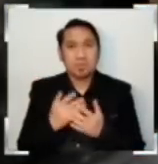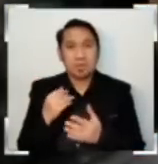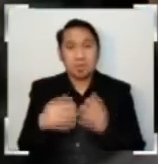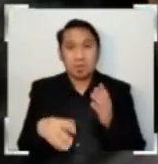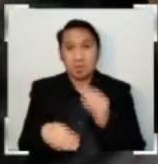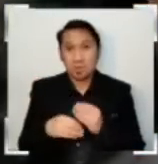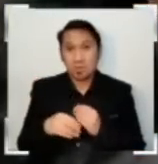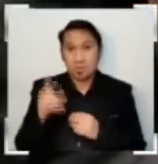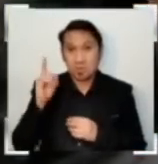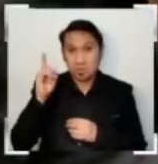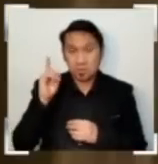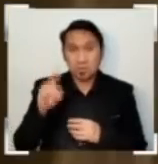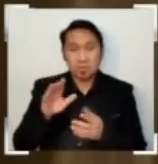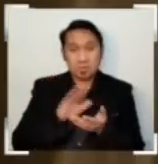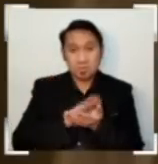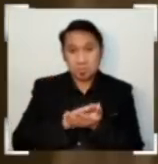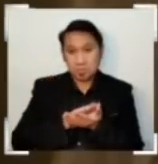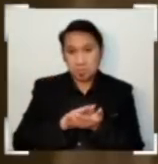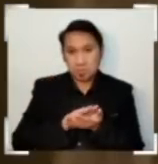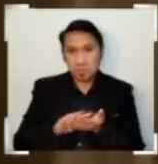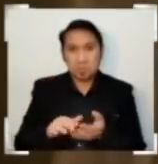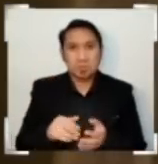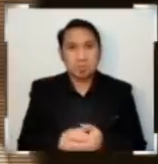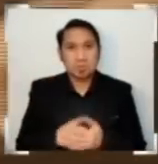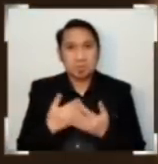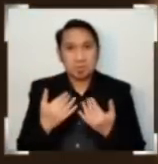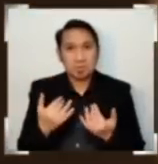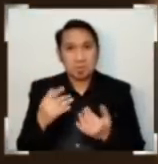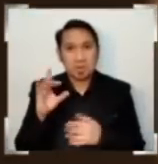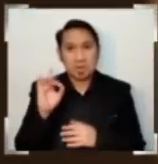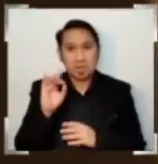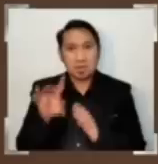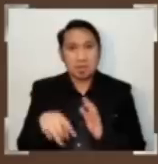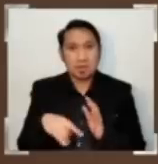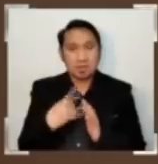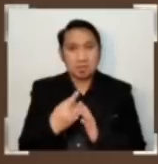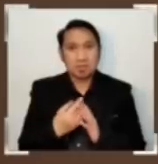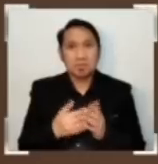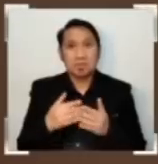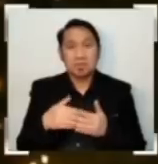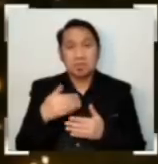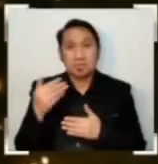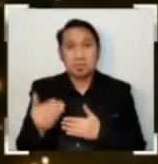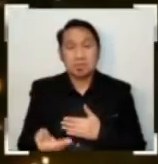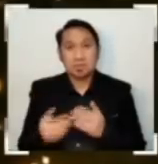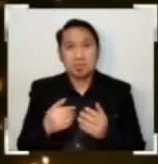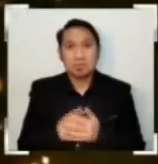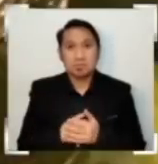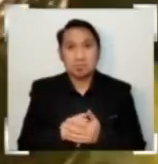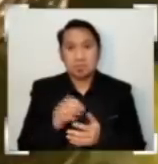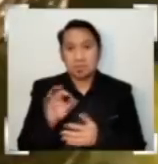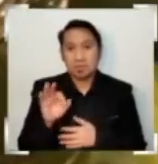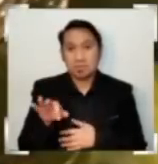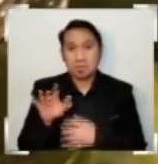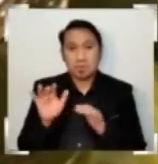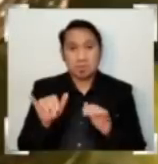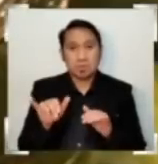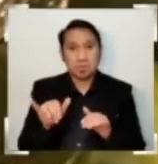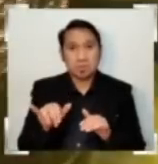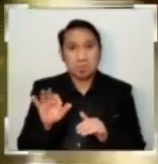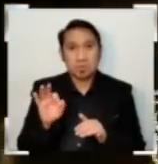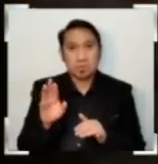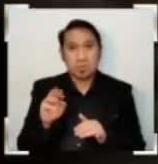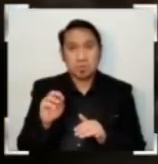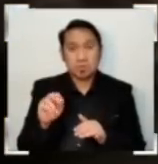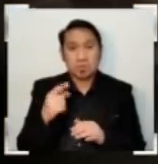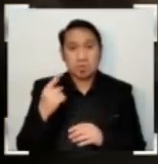sa distillation process na inaabot ng 8 oras. Sunod ang fermentation o pag-iimbak ng lambanog ng ilang